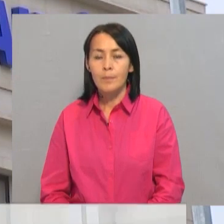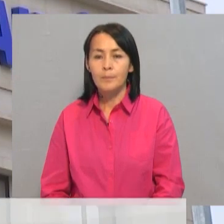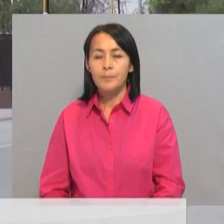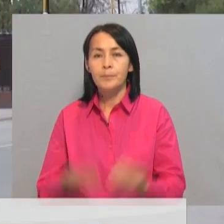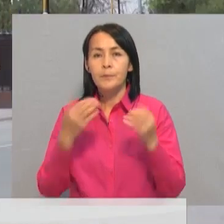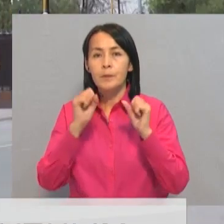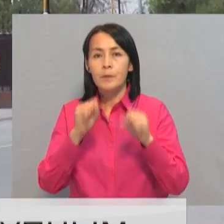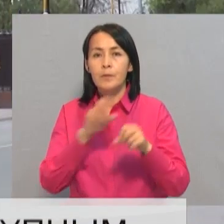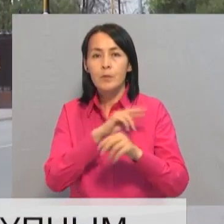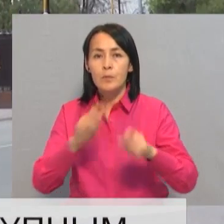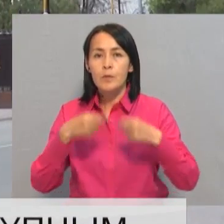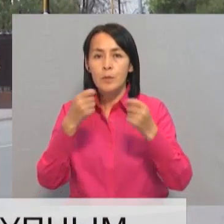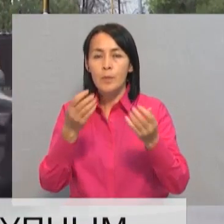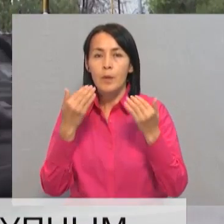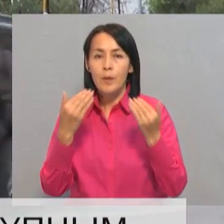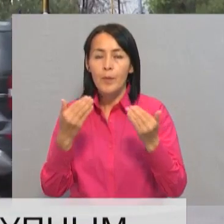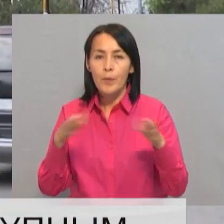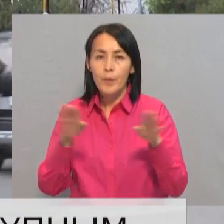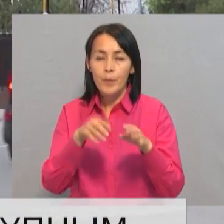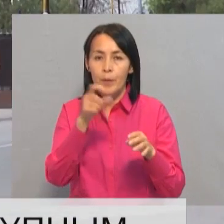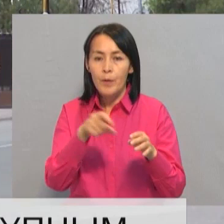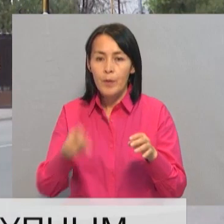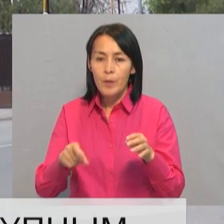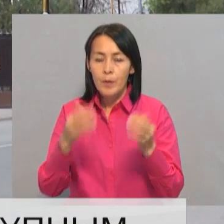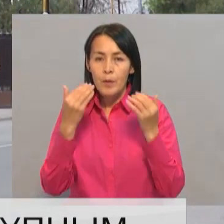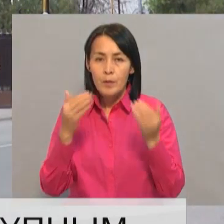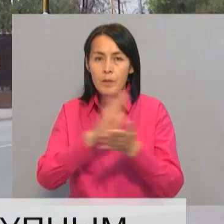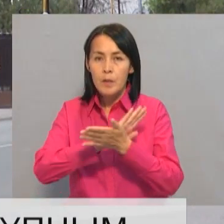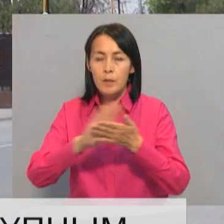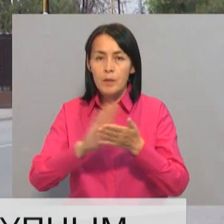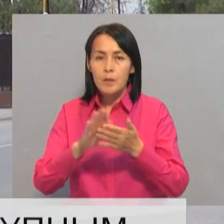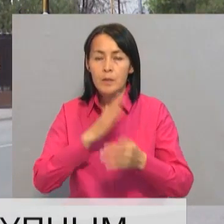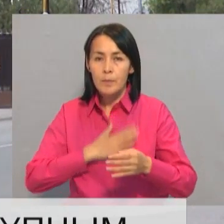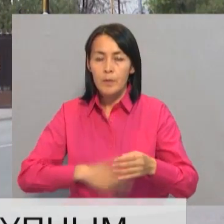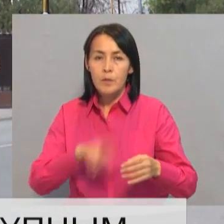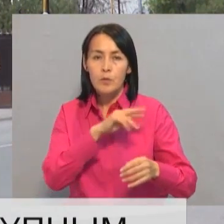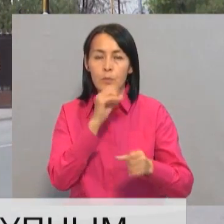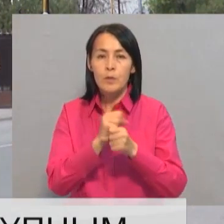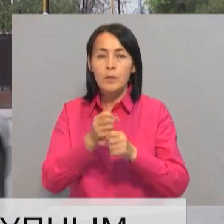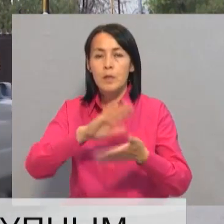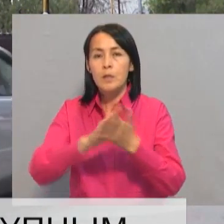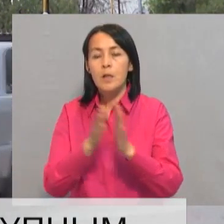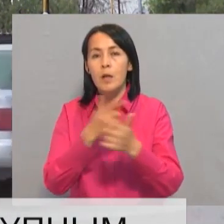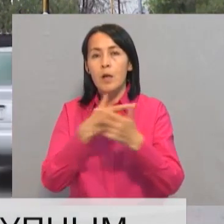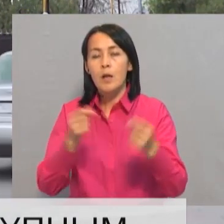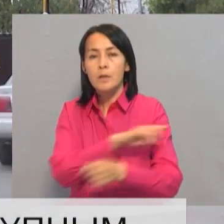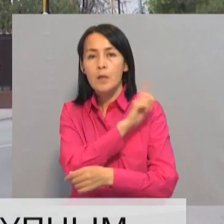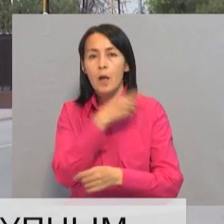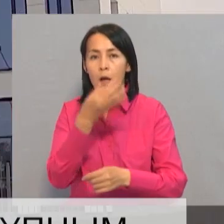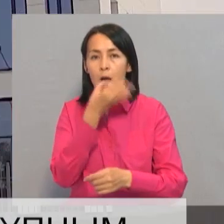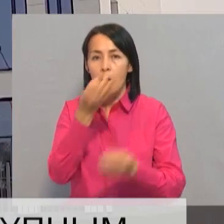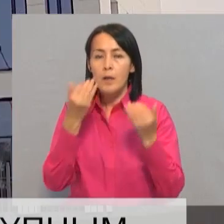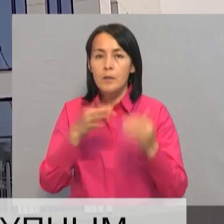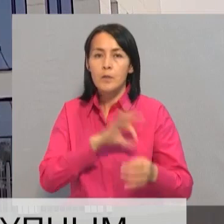Это позволит работодателям проверить потенциального кандидата на чистоту и добропорядочность. Согласно информации, предлагается усилить